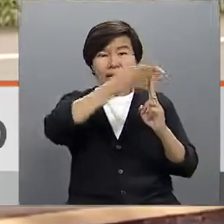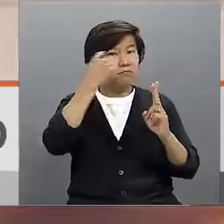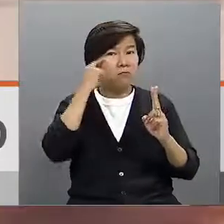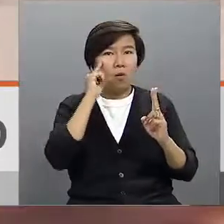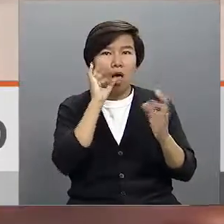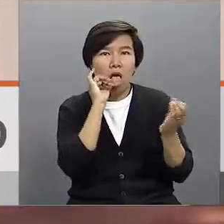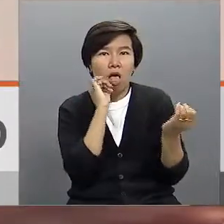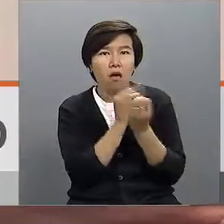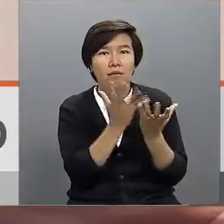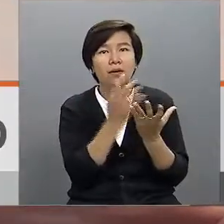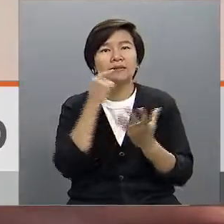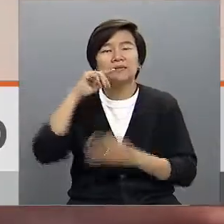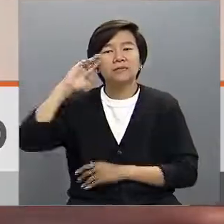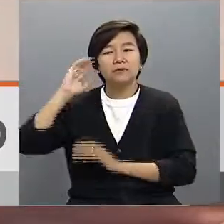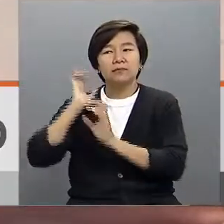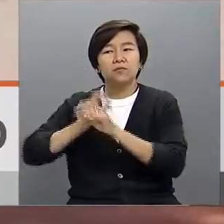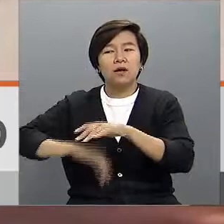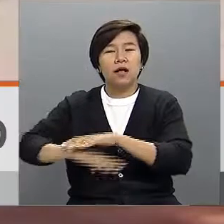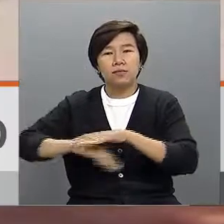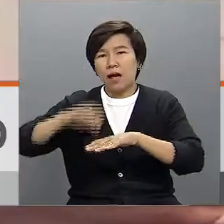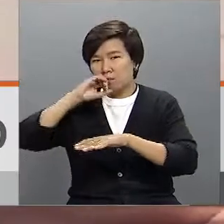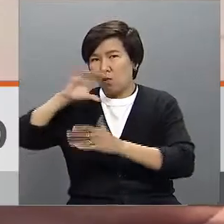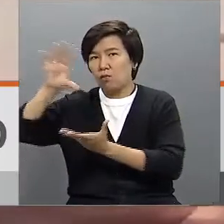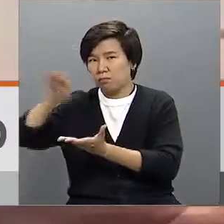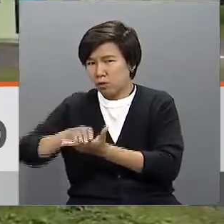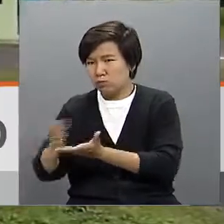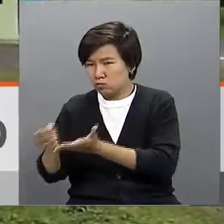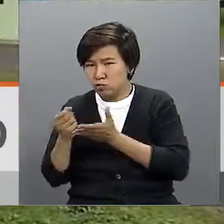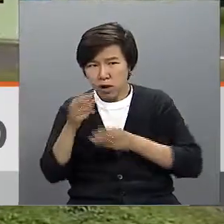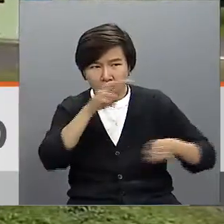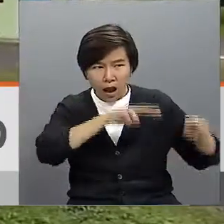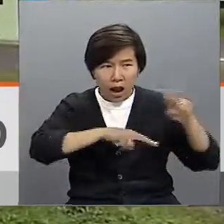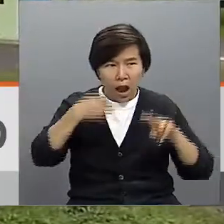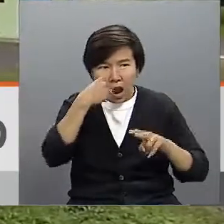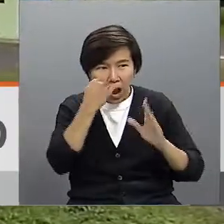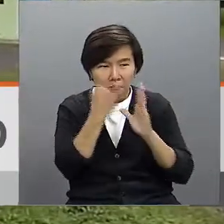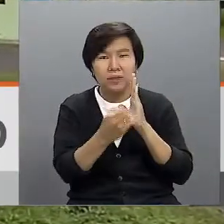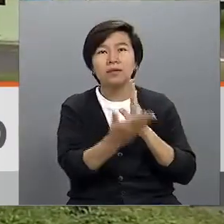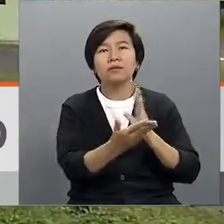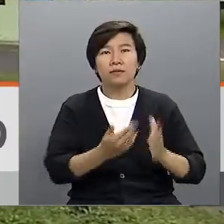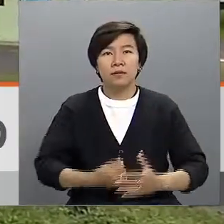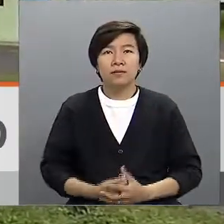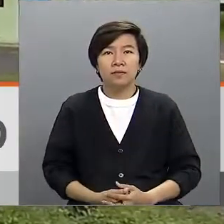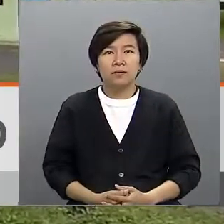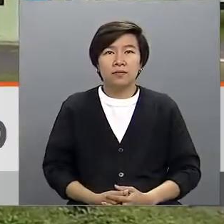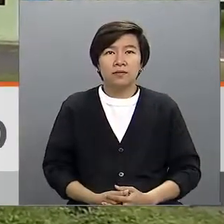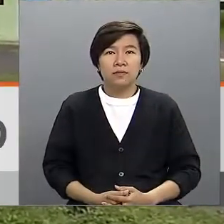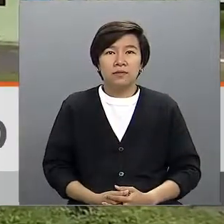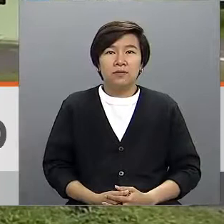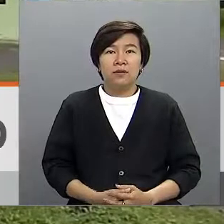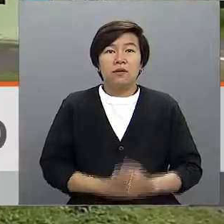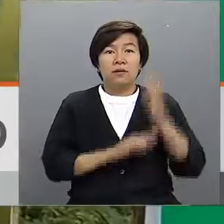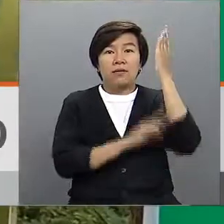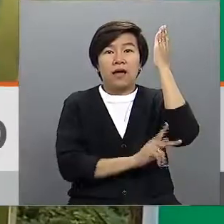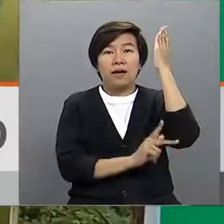งไปแจ้งความให้กับตำรวจสืบสวนหาตัวผู้กระทำผิดต่อไปส่วนที่จังหวัดกระบี่นายสุโรจน์นา